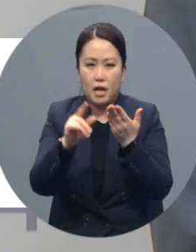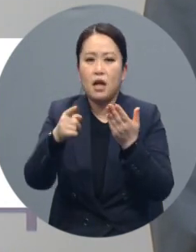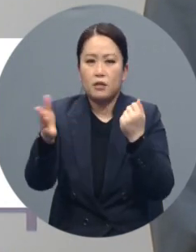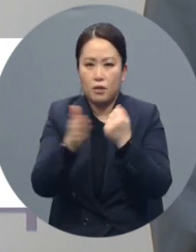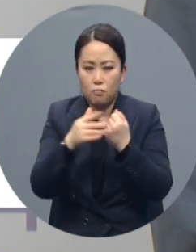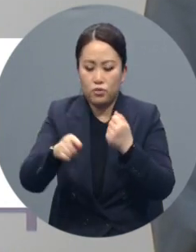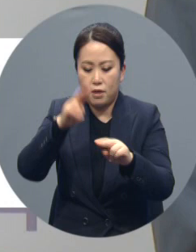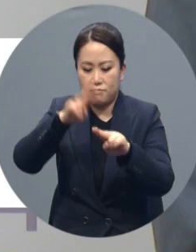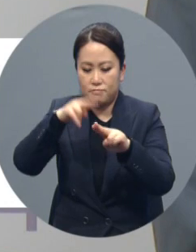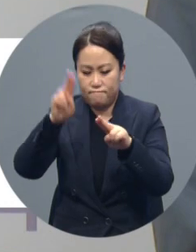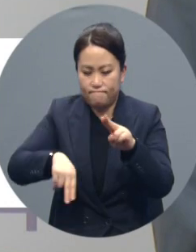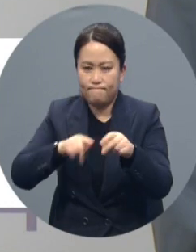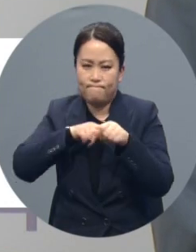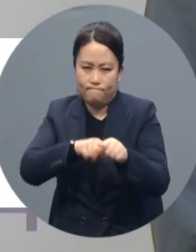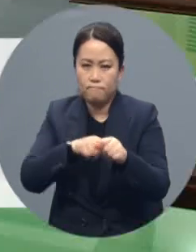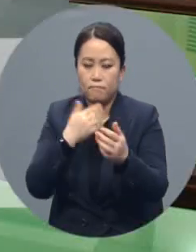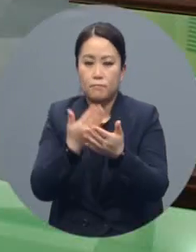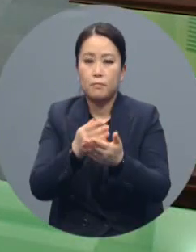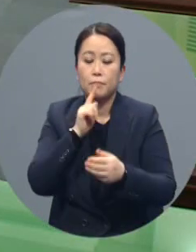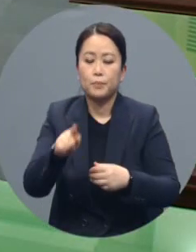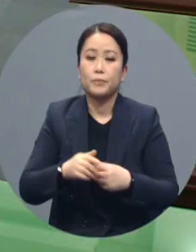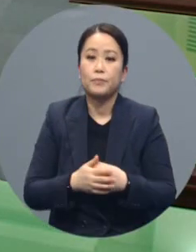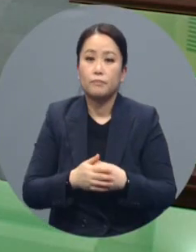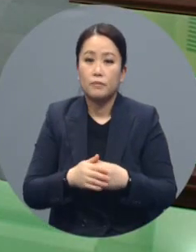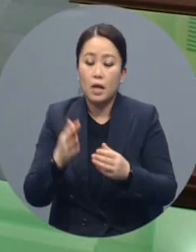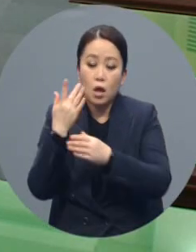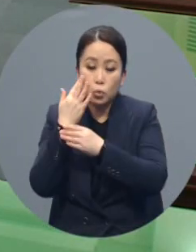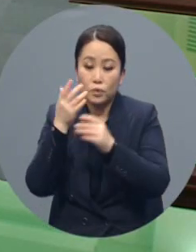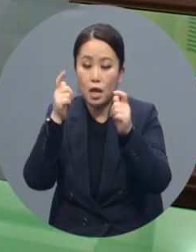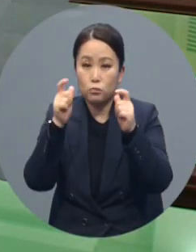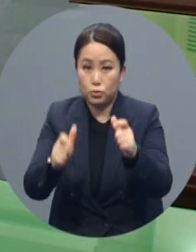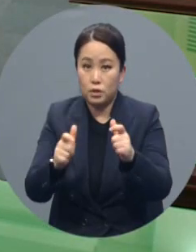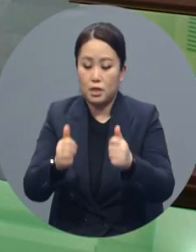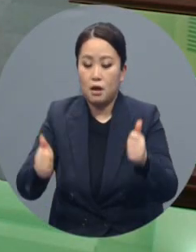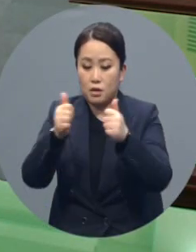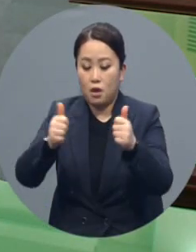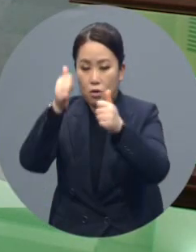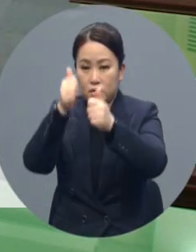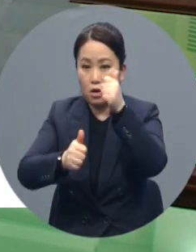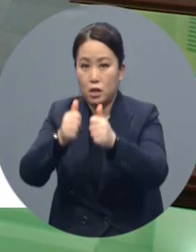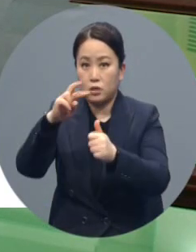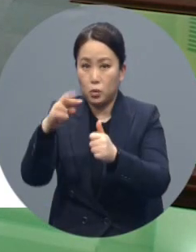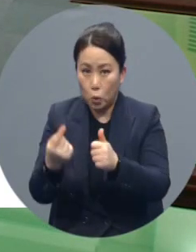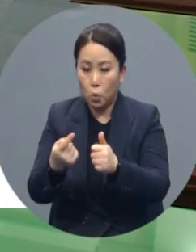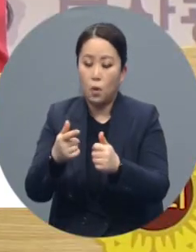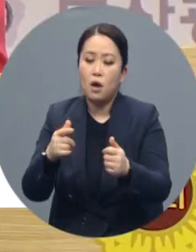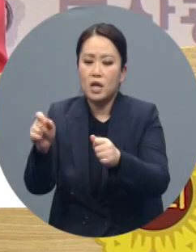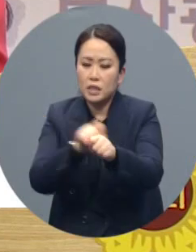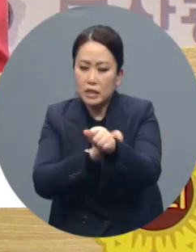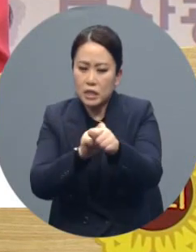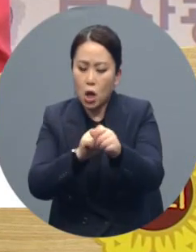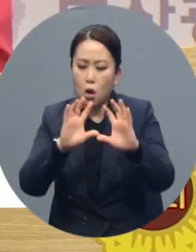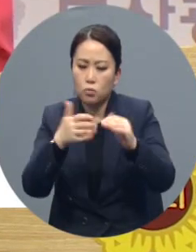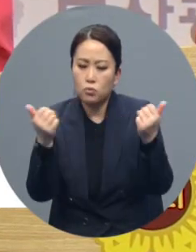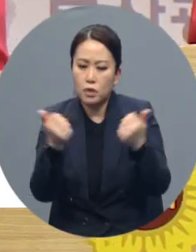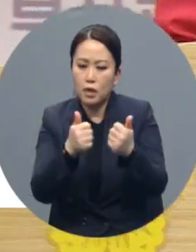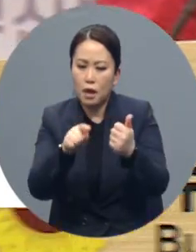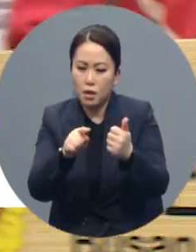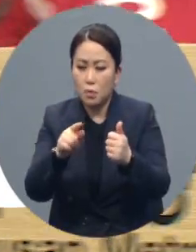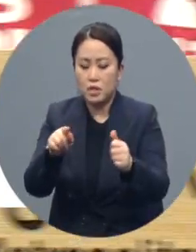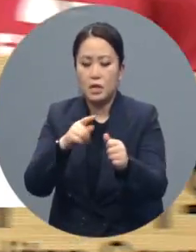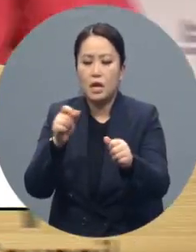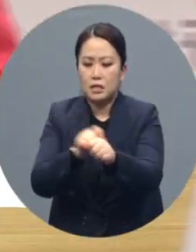사퇴할 것을 강력히 촉구한다. 동네구청장 경선에서도 지역구 국회의원이 특정 예비후보를 지지하고